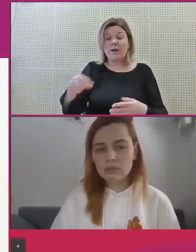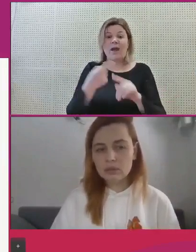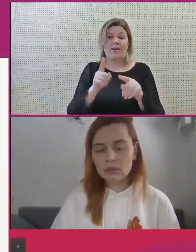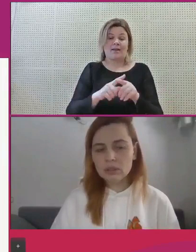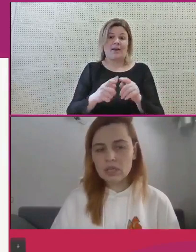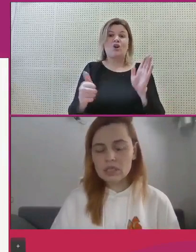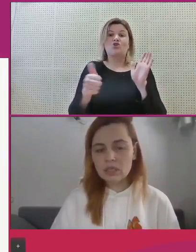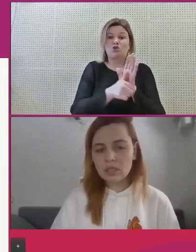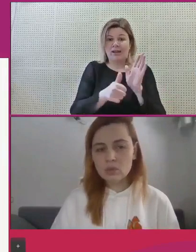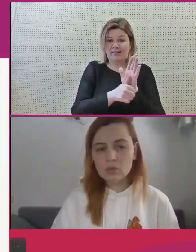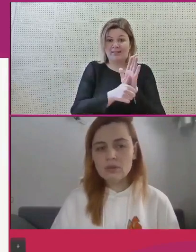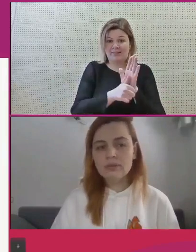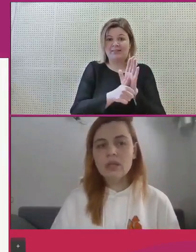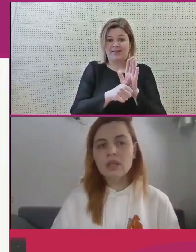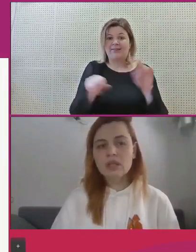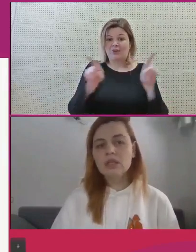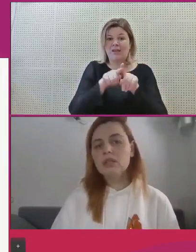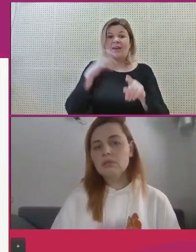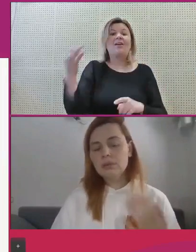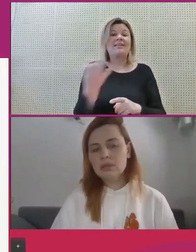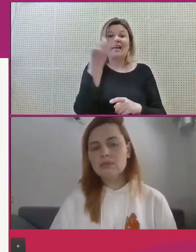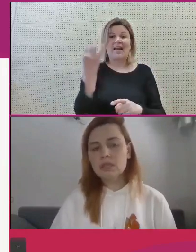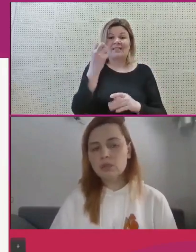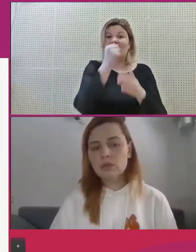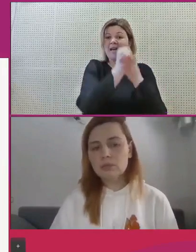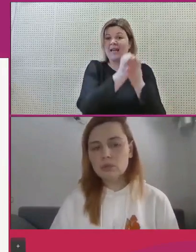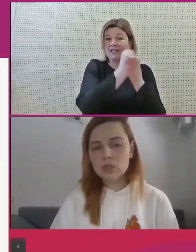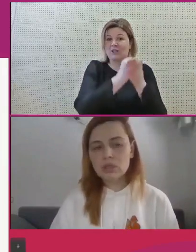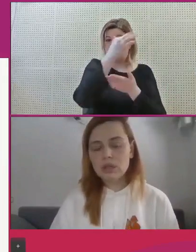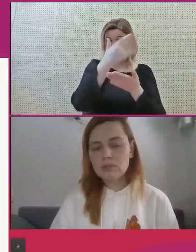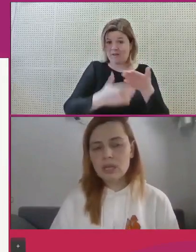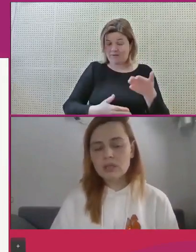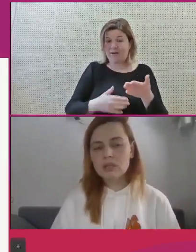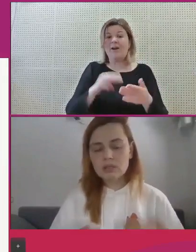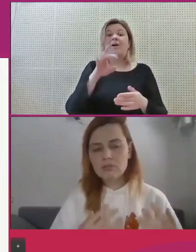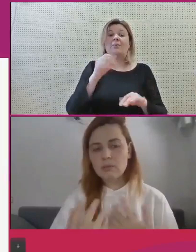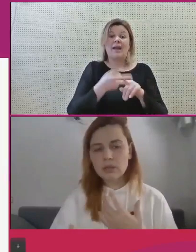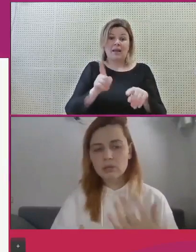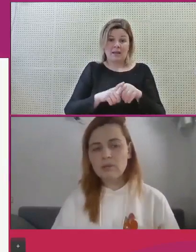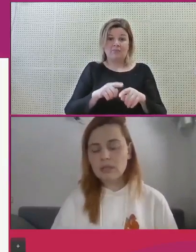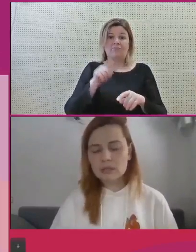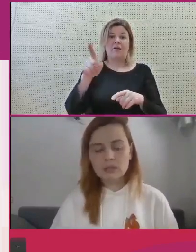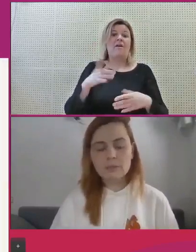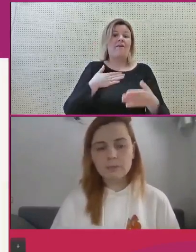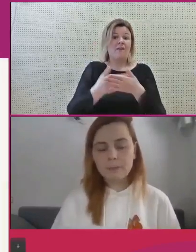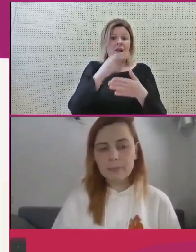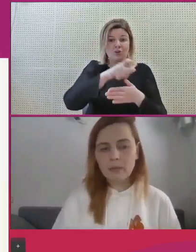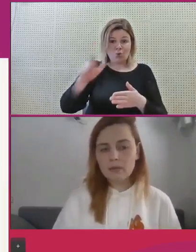6 таких вот интересных ресурсов. И при этом волонтерам нужно обязательно в обратку